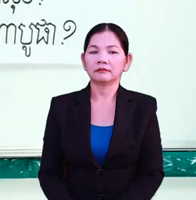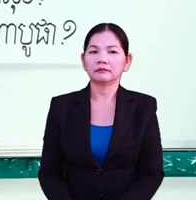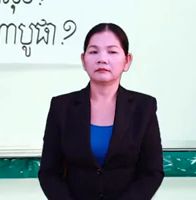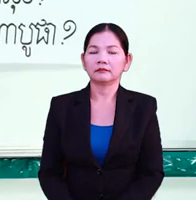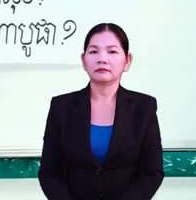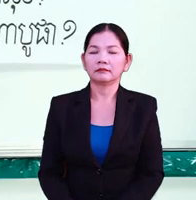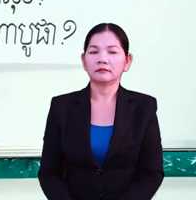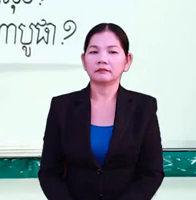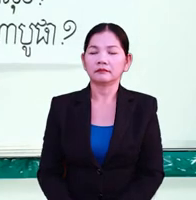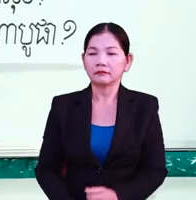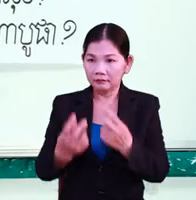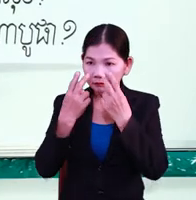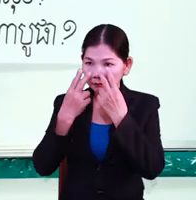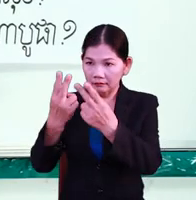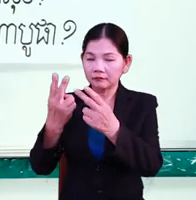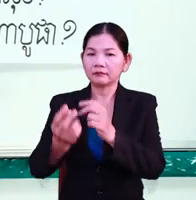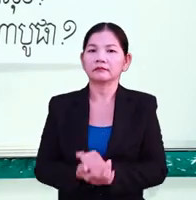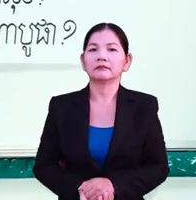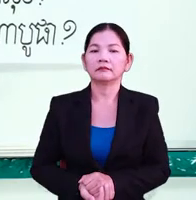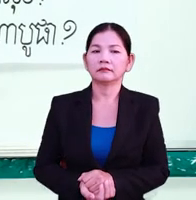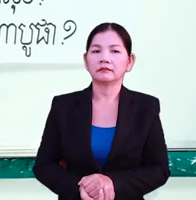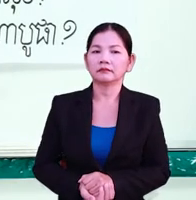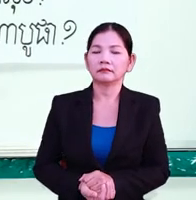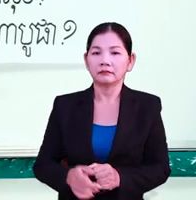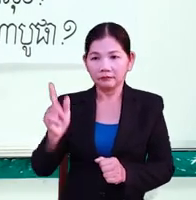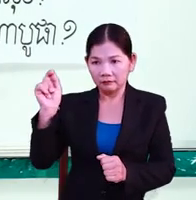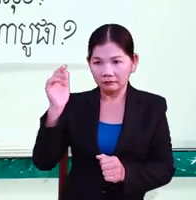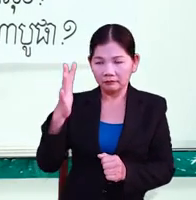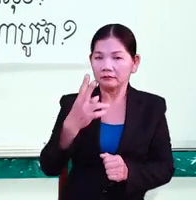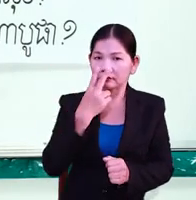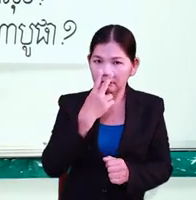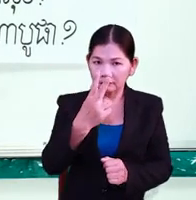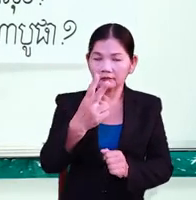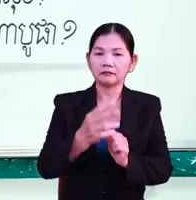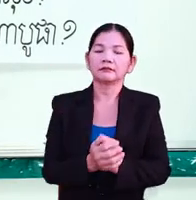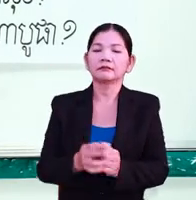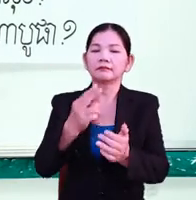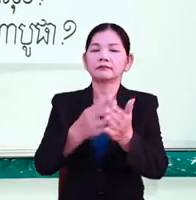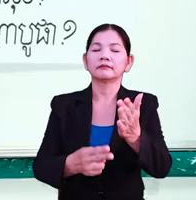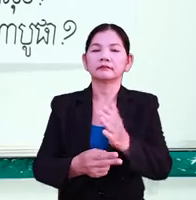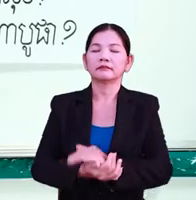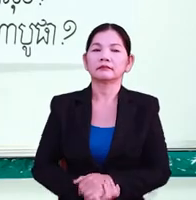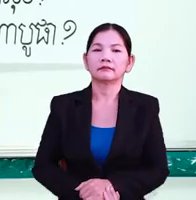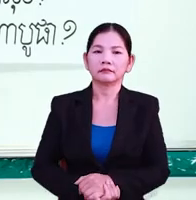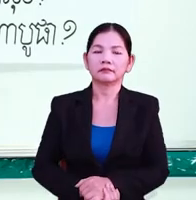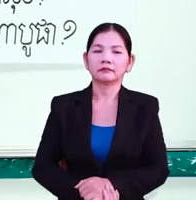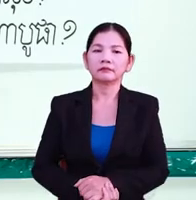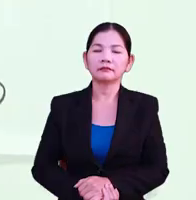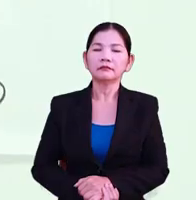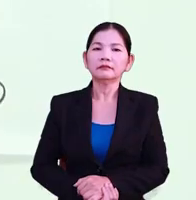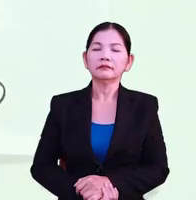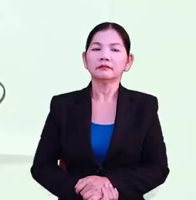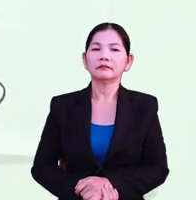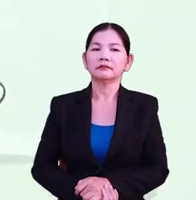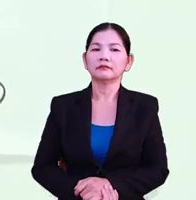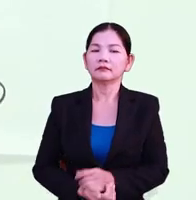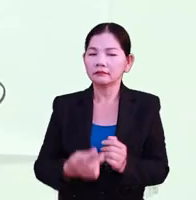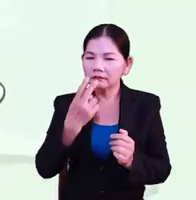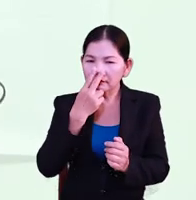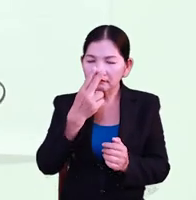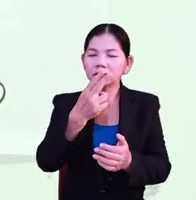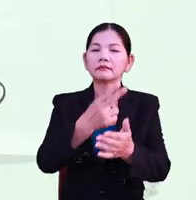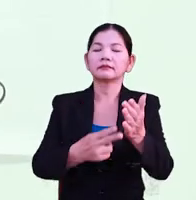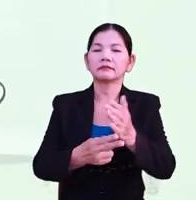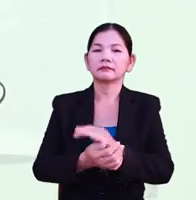ចាកូនសង្កេតមើលចាទៅលើរូបភាពនេះបន្តិចមើលកូនឃើញអ្វីដែរកូនចាកូនឃើញមានអ្វី